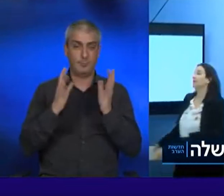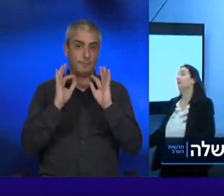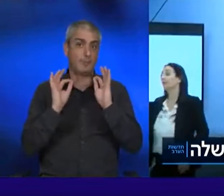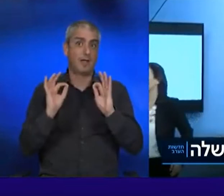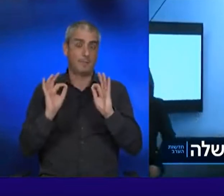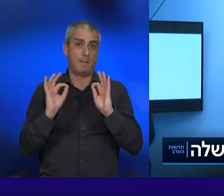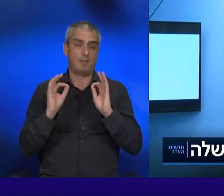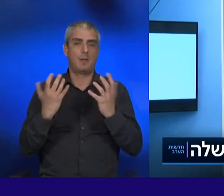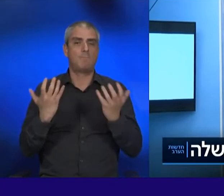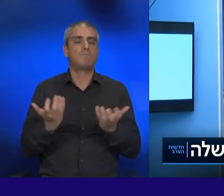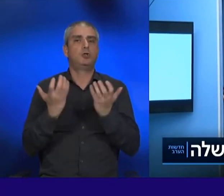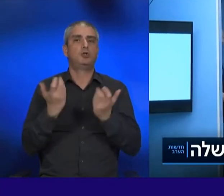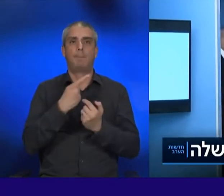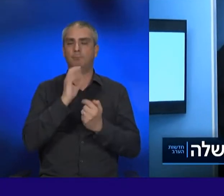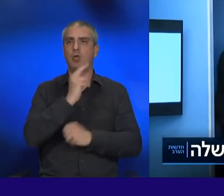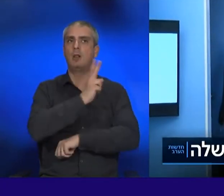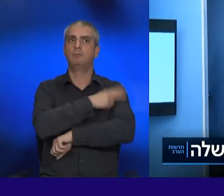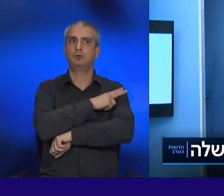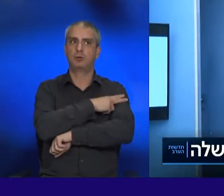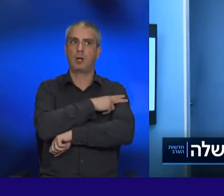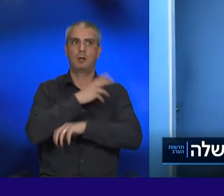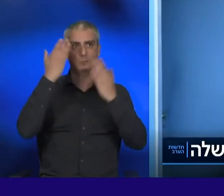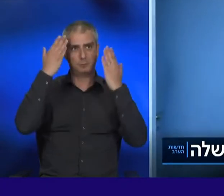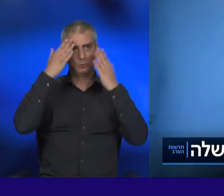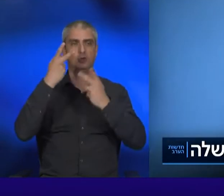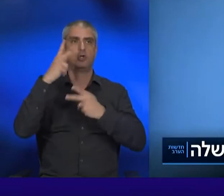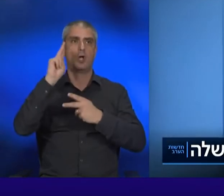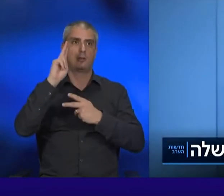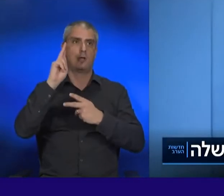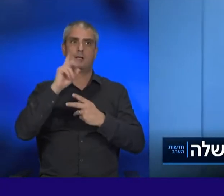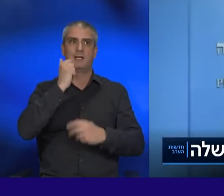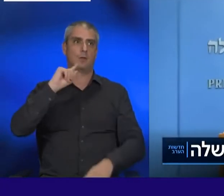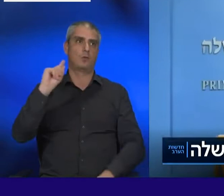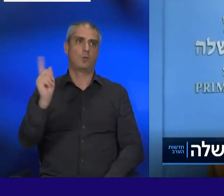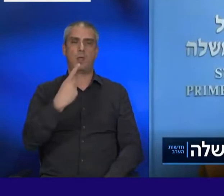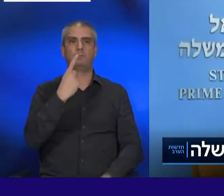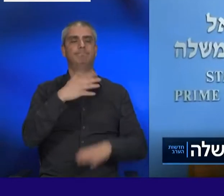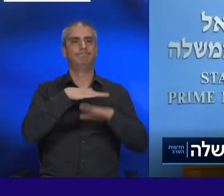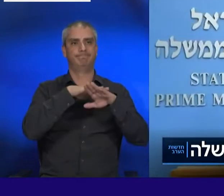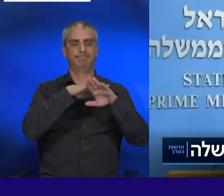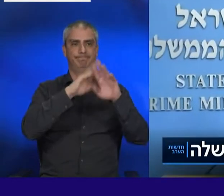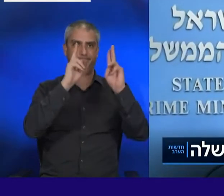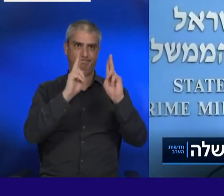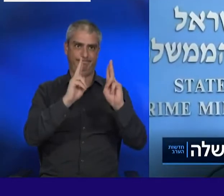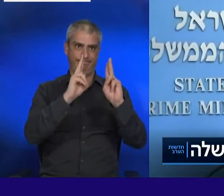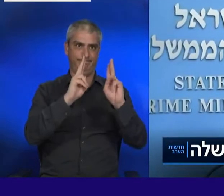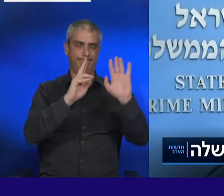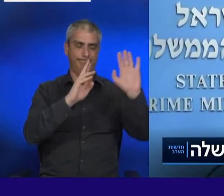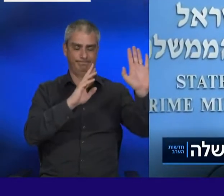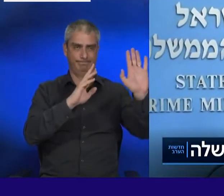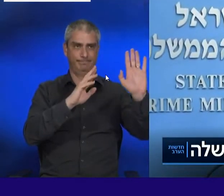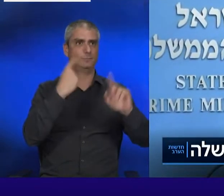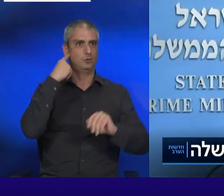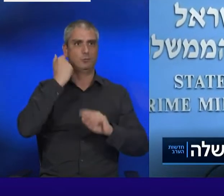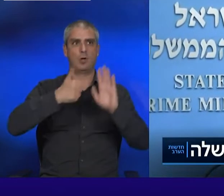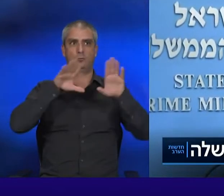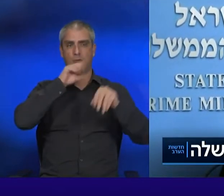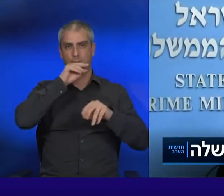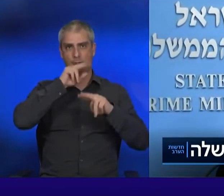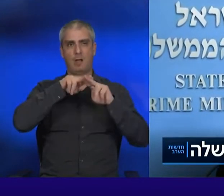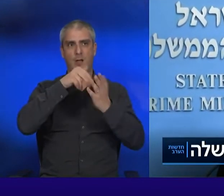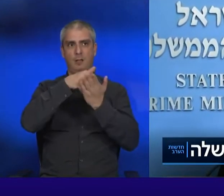המשאבים של המשטרה מגויסים, לא להגיד כמעט כולם, אבל רבים הם לעניין הזה. בואו נעצור נשמע את חושב הממשלה